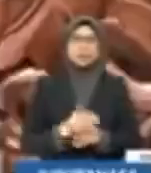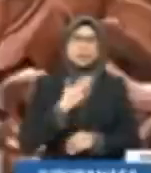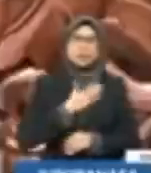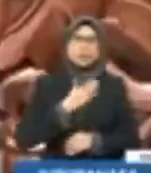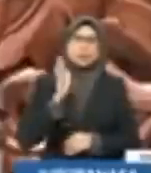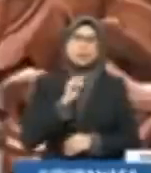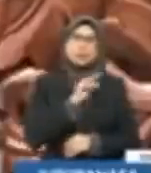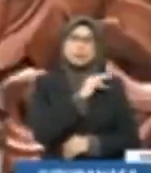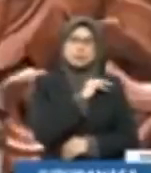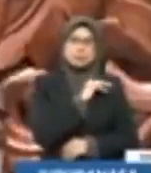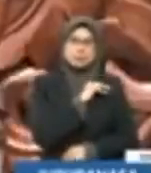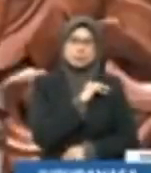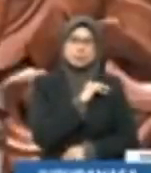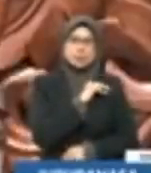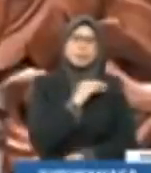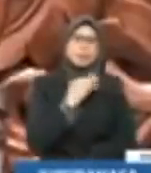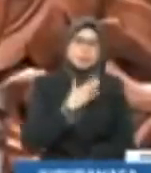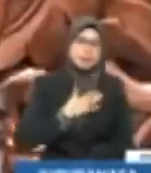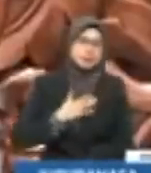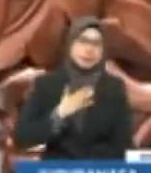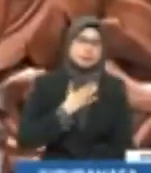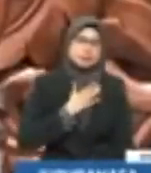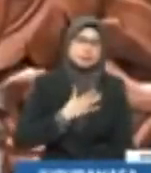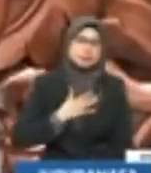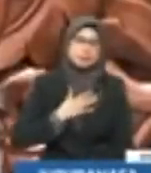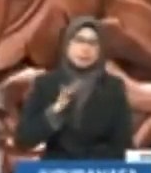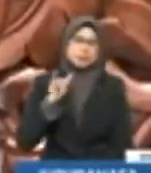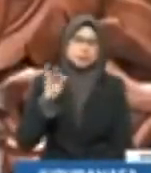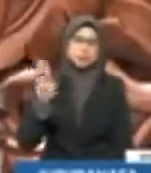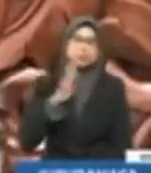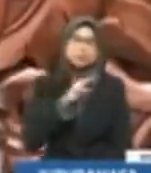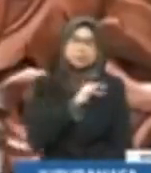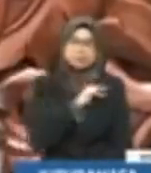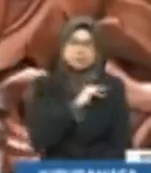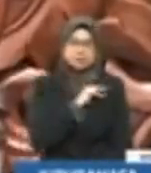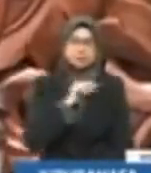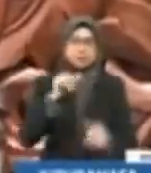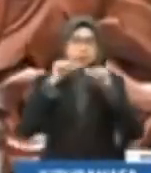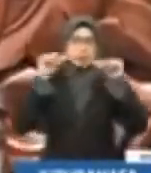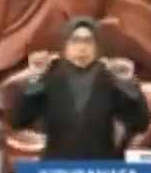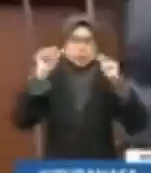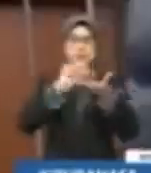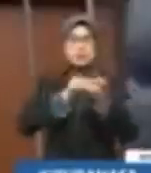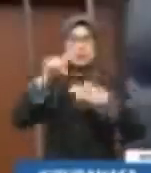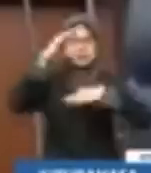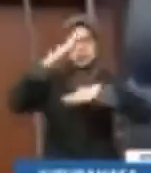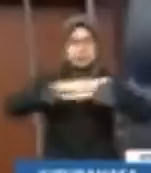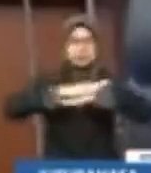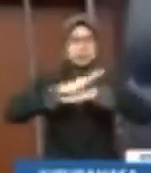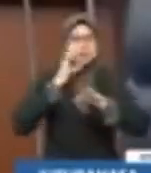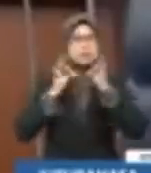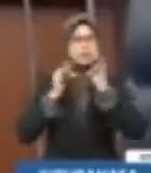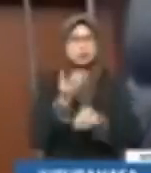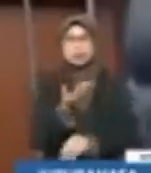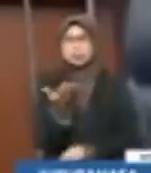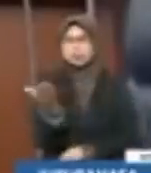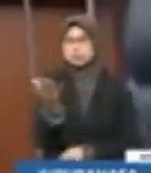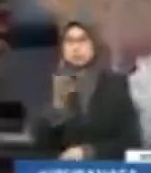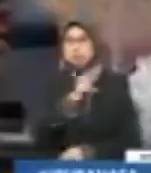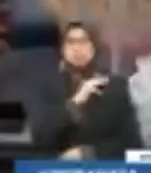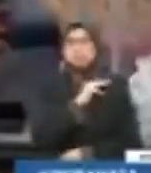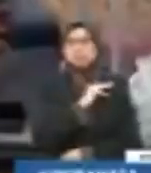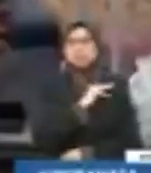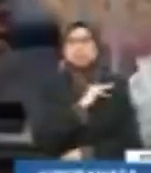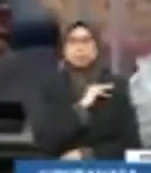Tolonglah. Tolong. Yang Berhormat Menteri. Kita akan mengumumkan gaji minimum dalam masa kalau terdekat. Kalau mereka kalau